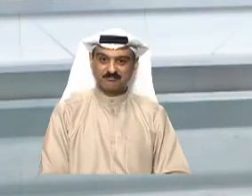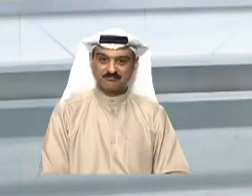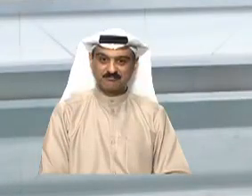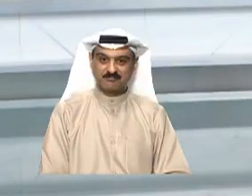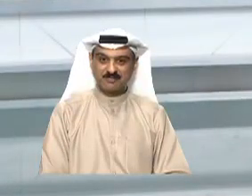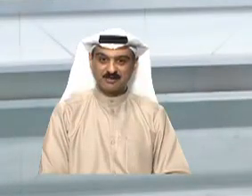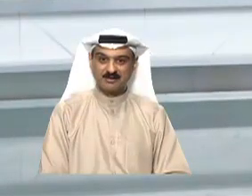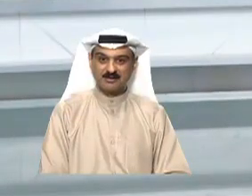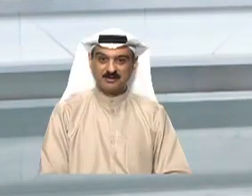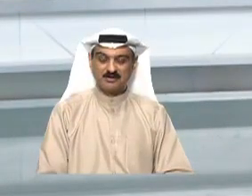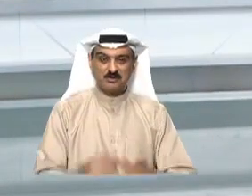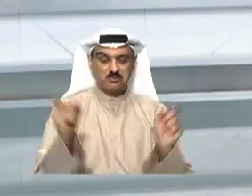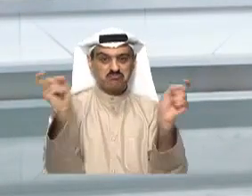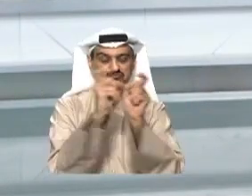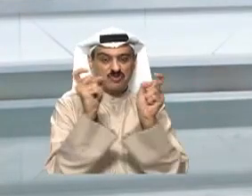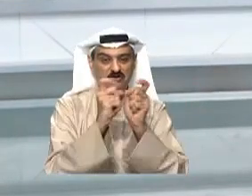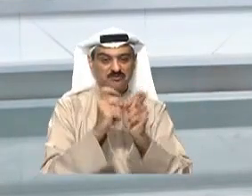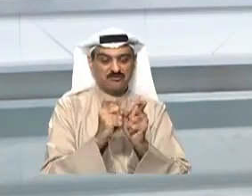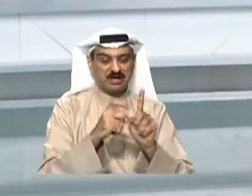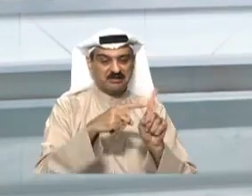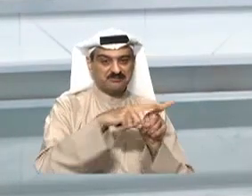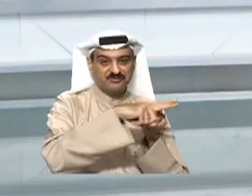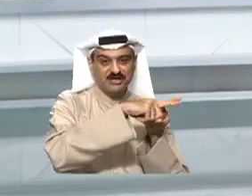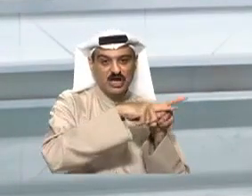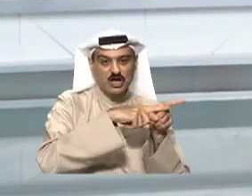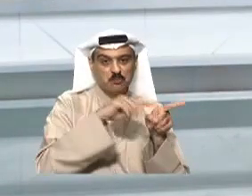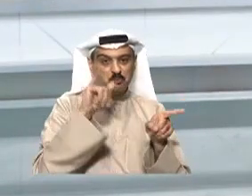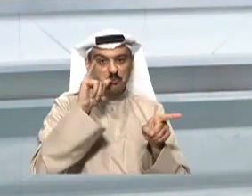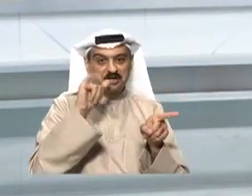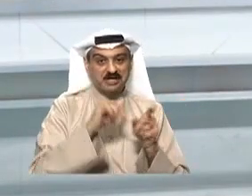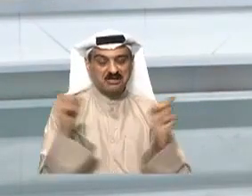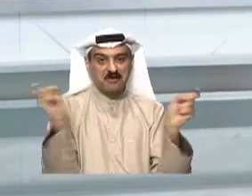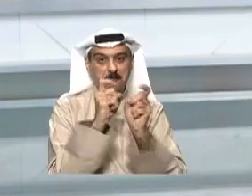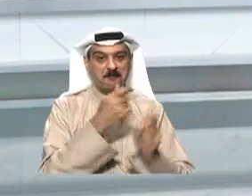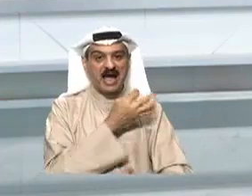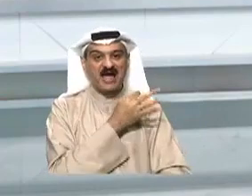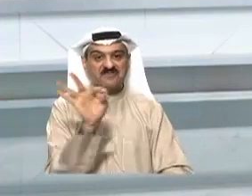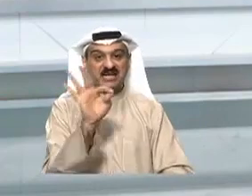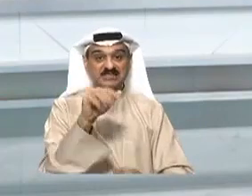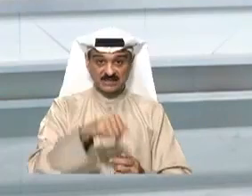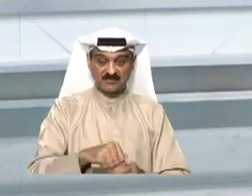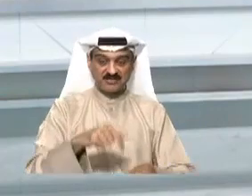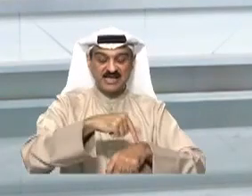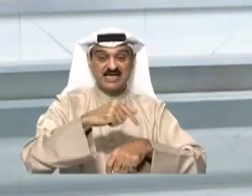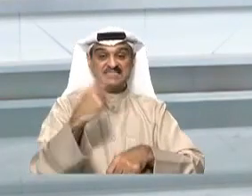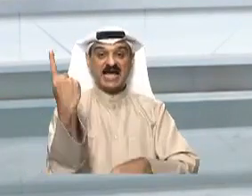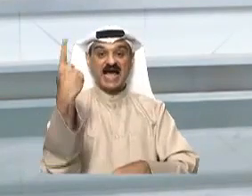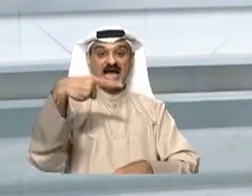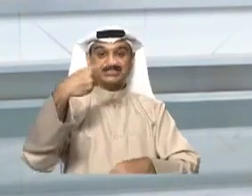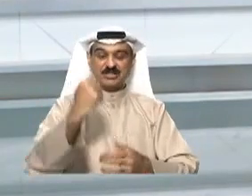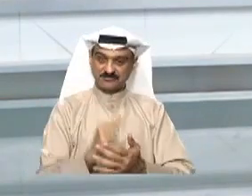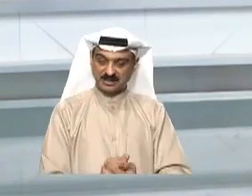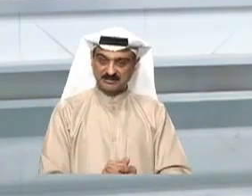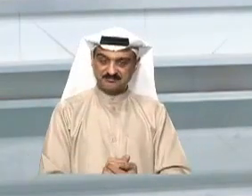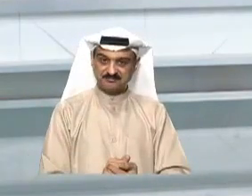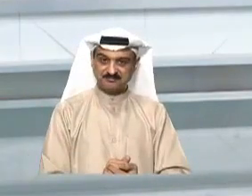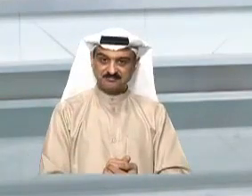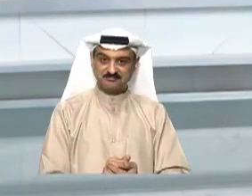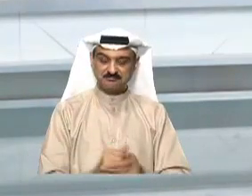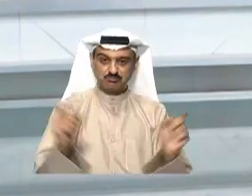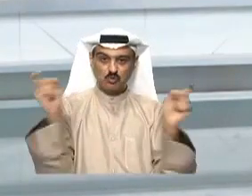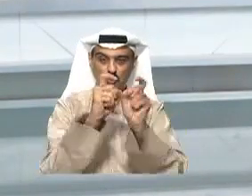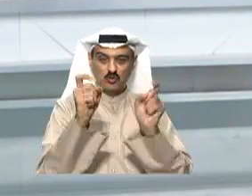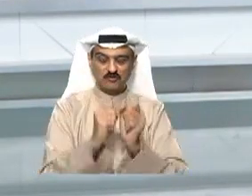يصطدم منتخب إنجلترا بنظيره المنتخب الفرنسي اليوم في تمام الساعة 10 مساء على استاد البيت